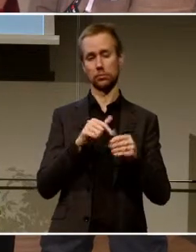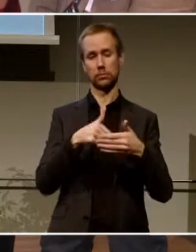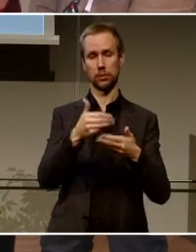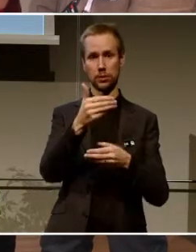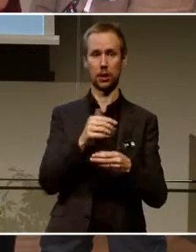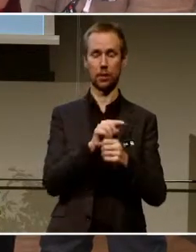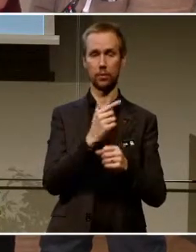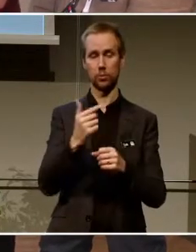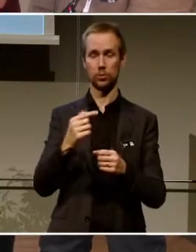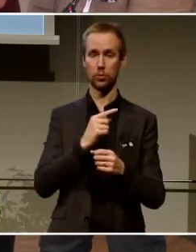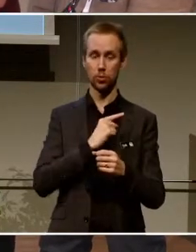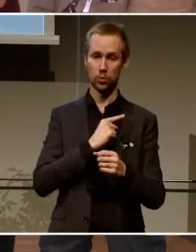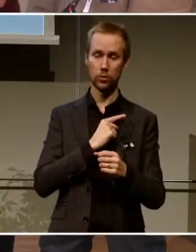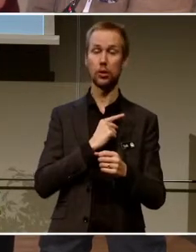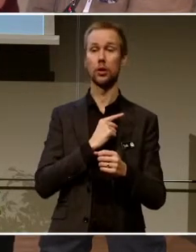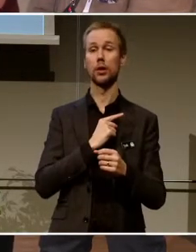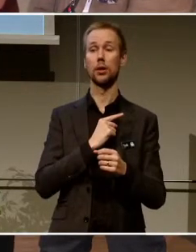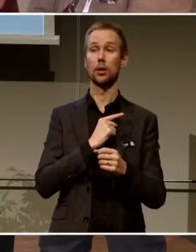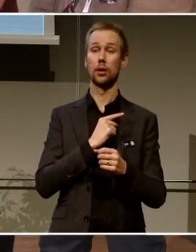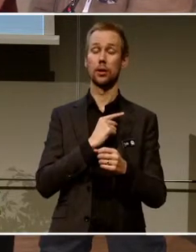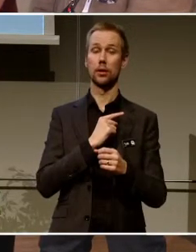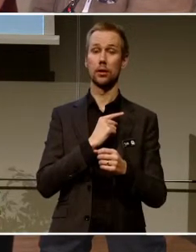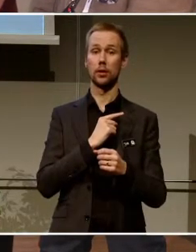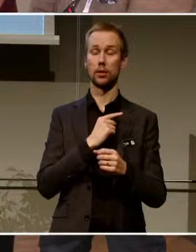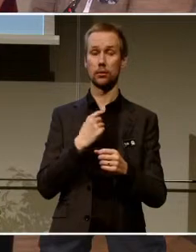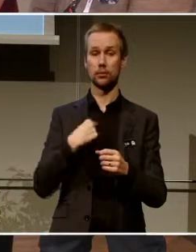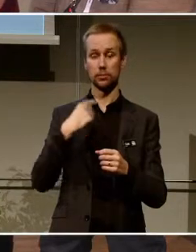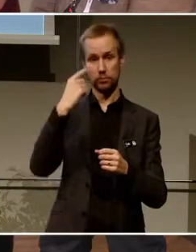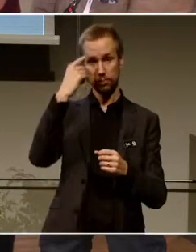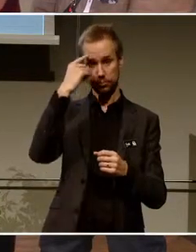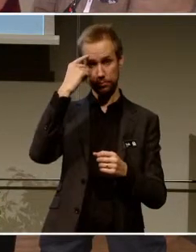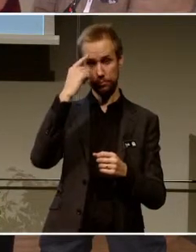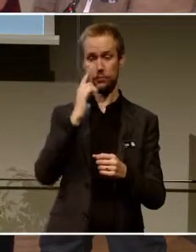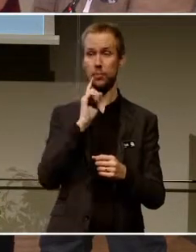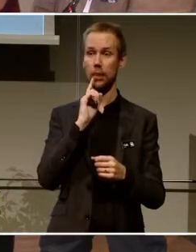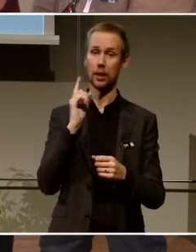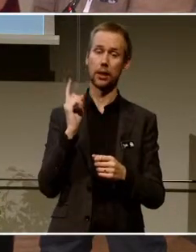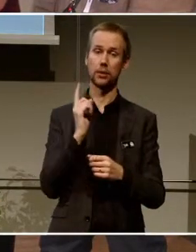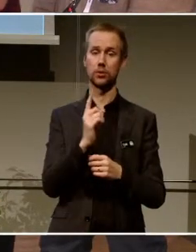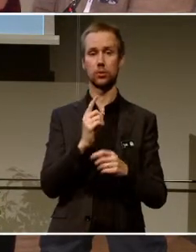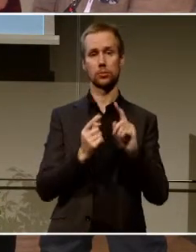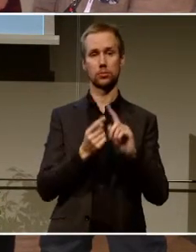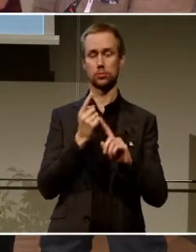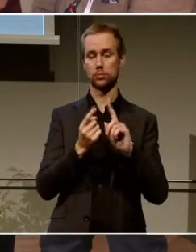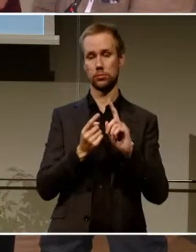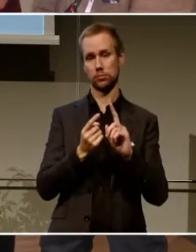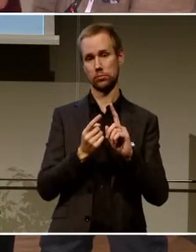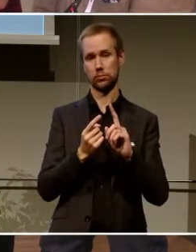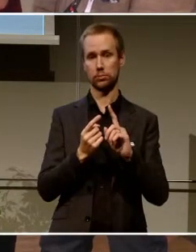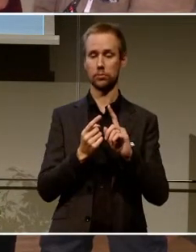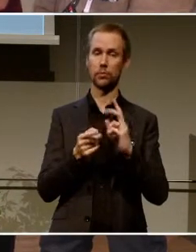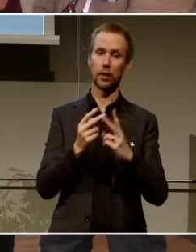man får de här frågorna på något sätt, vi har tänkt oss inför nästa år och försöka kartlägga lite mer.